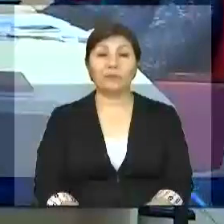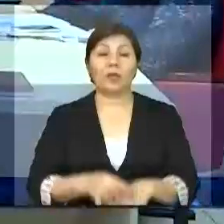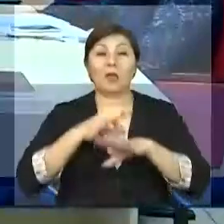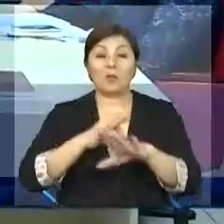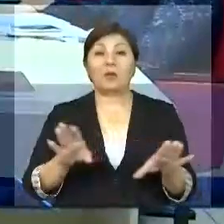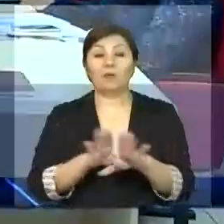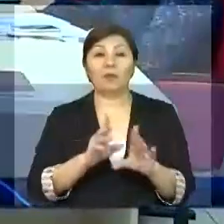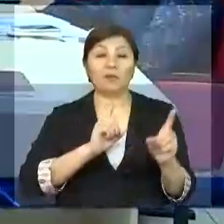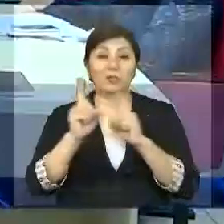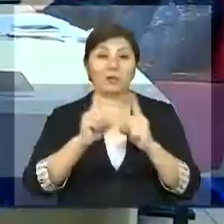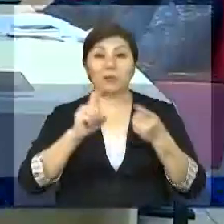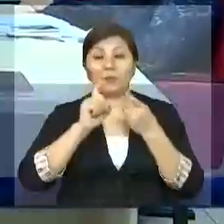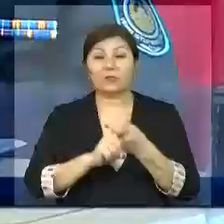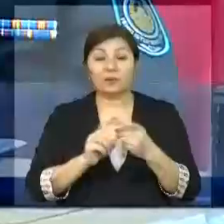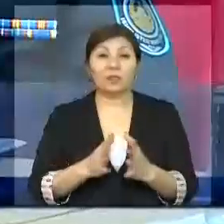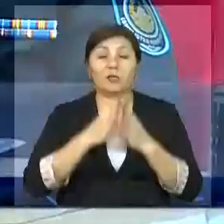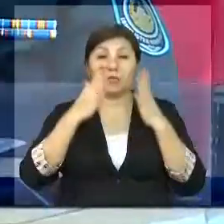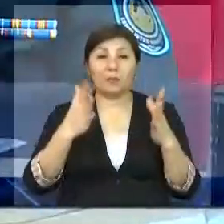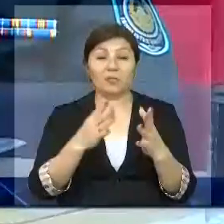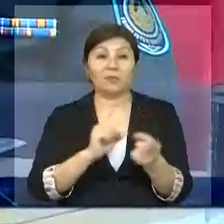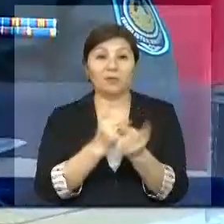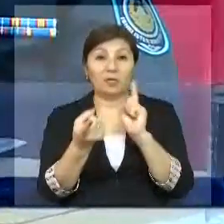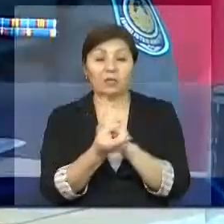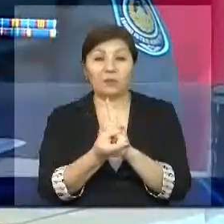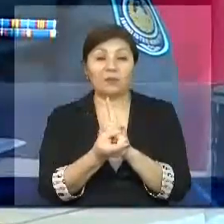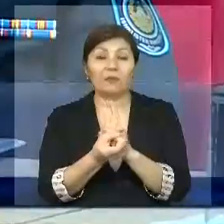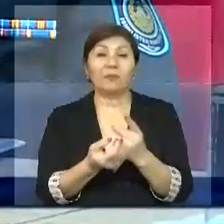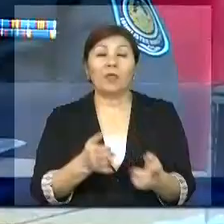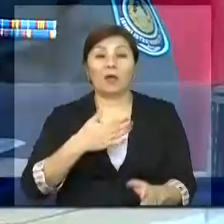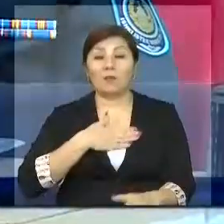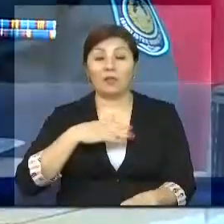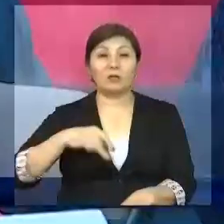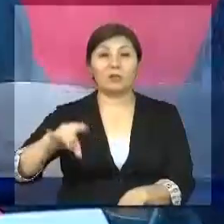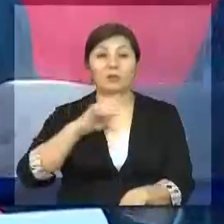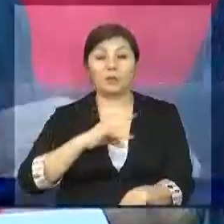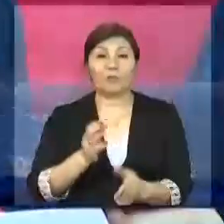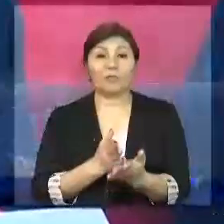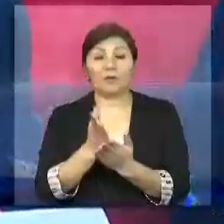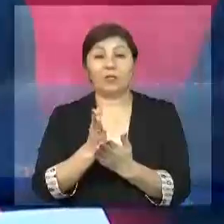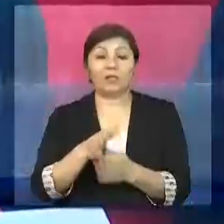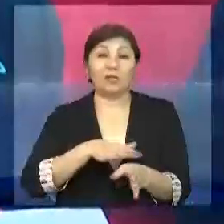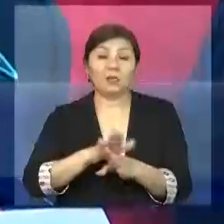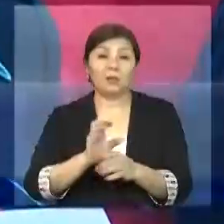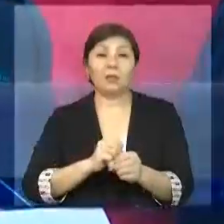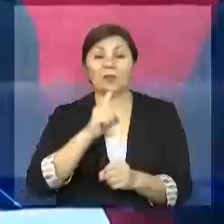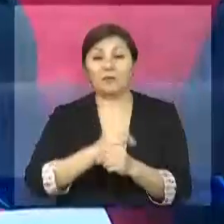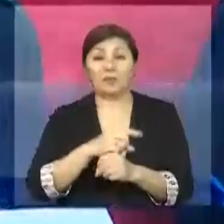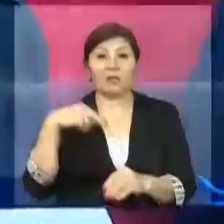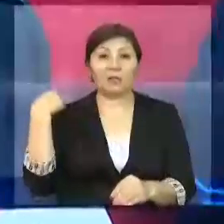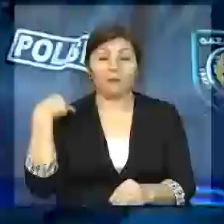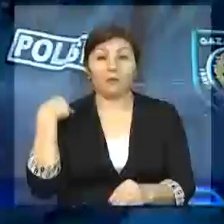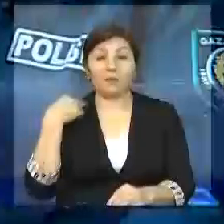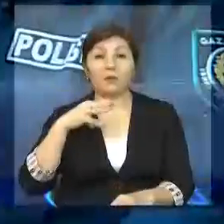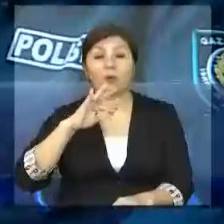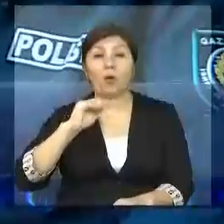проведение данной конференции связано с широкомасштабные реформами происходящими в нашей республике и направлено на реализацию поручения главы государства